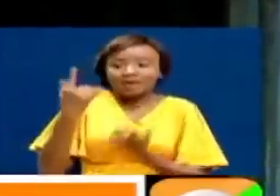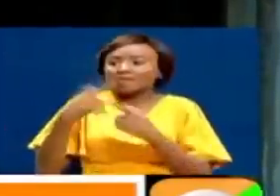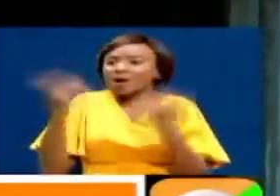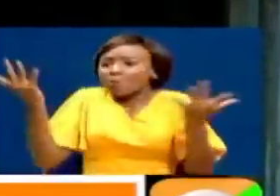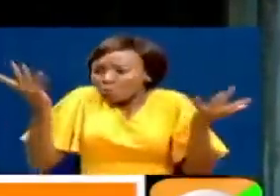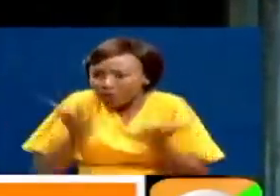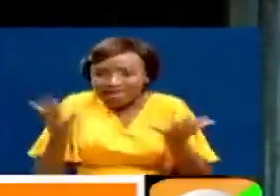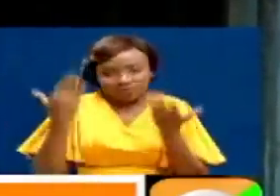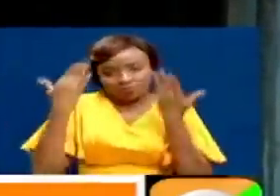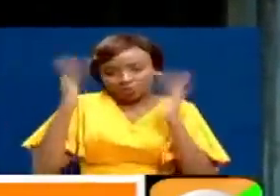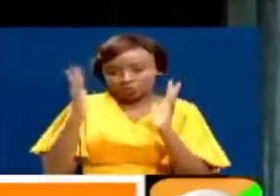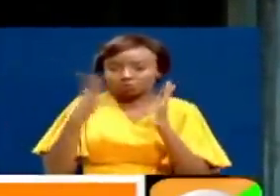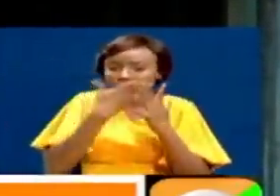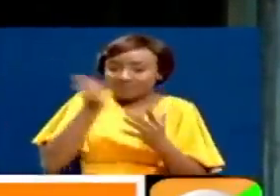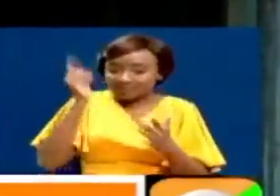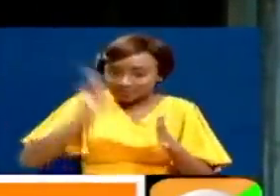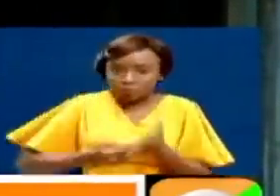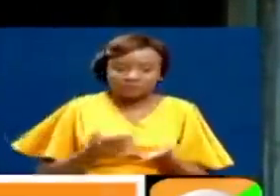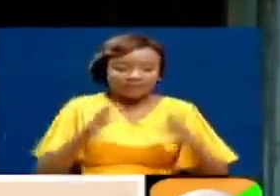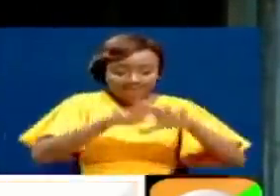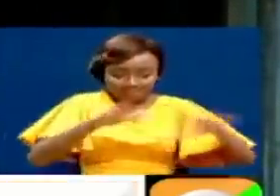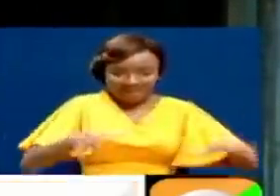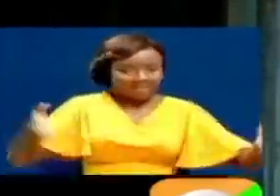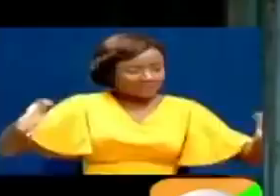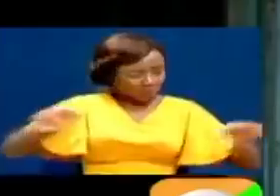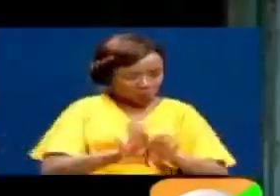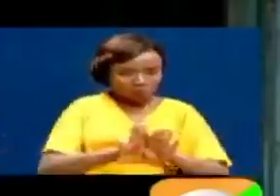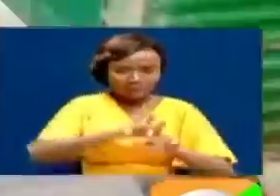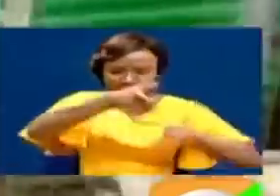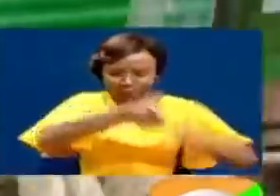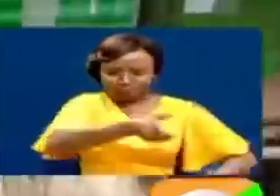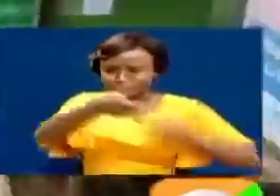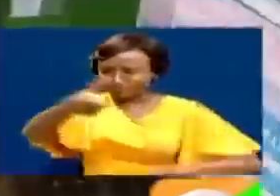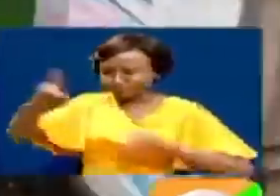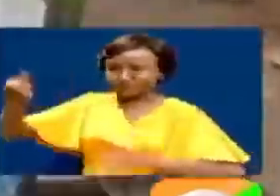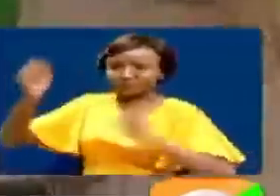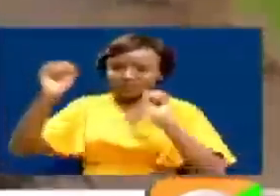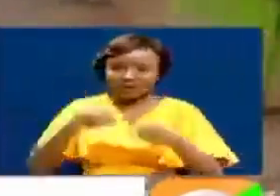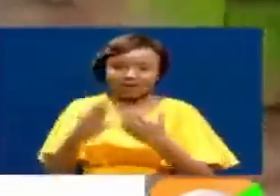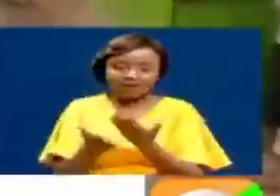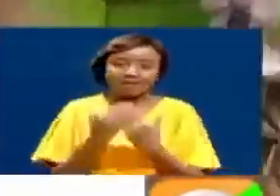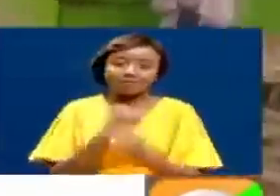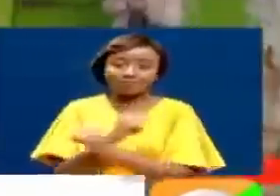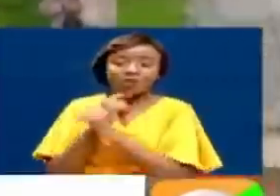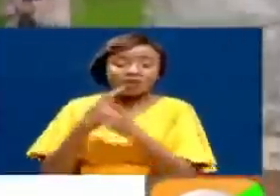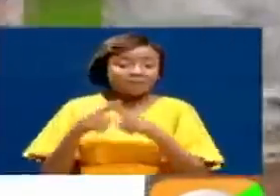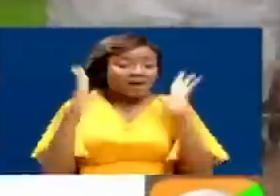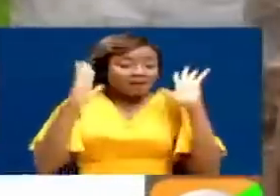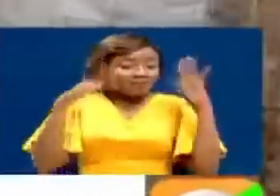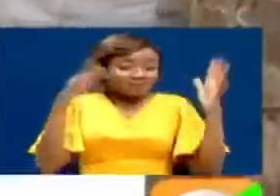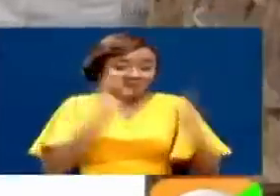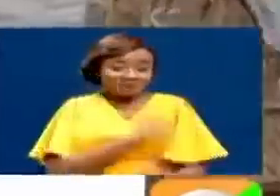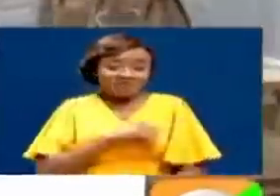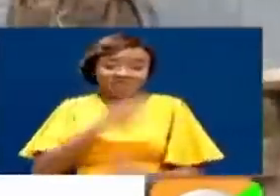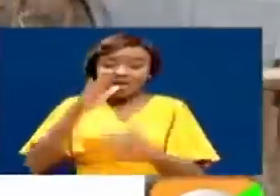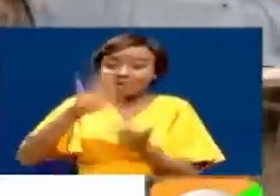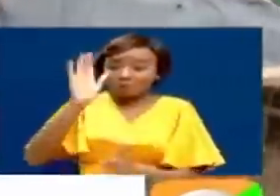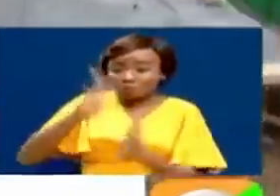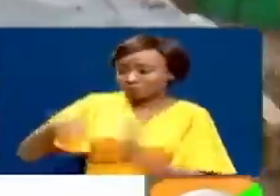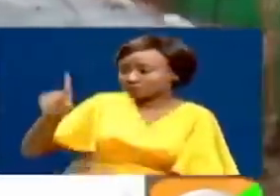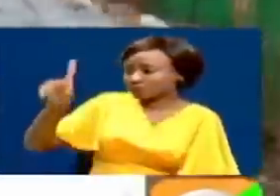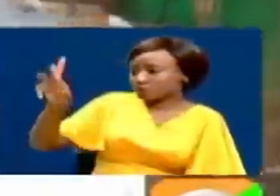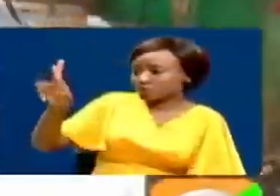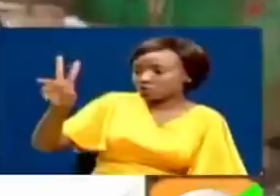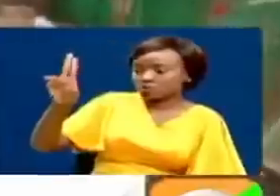heli waweze kusimamisha kwanza ndio waweze kupiga dawa. Hofu ni kwamba soko la Runda huhudumia